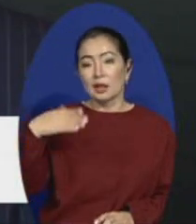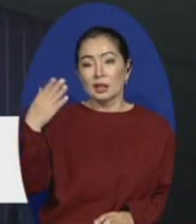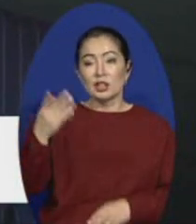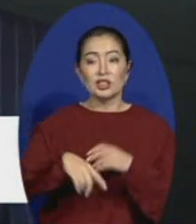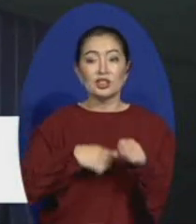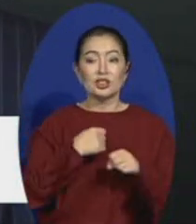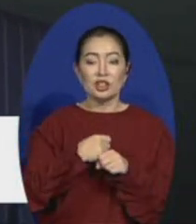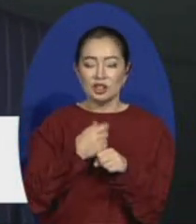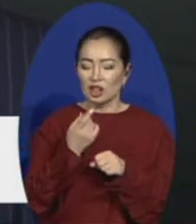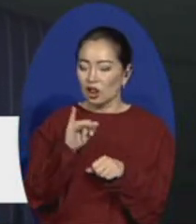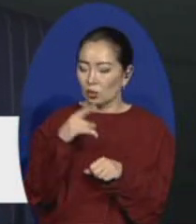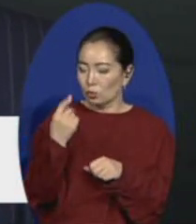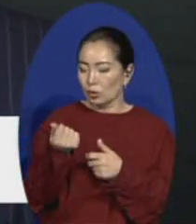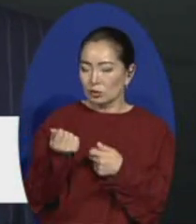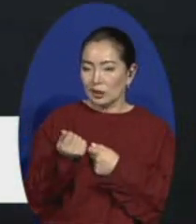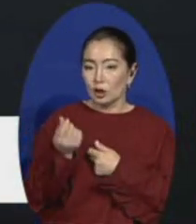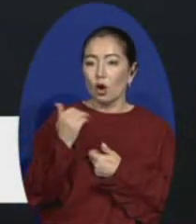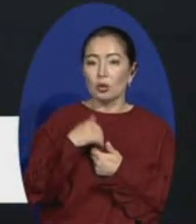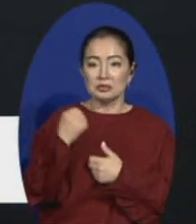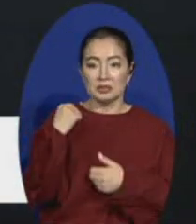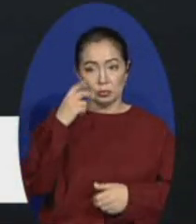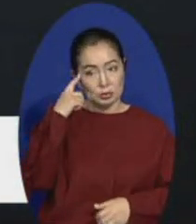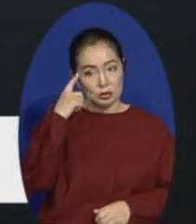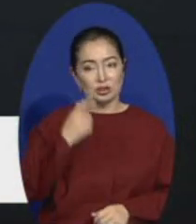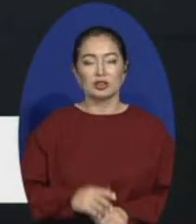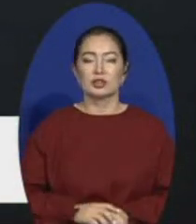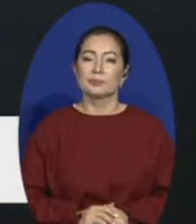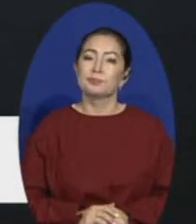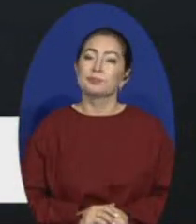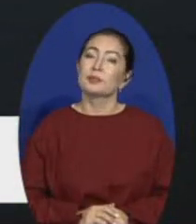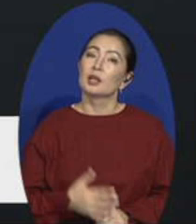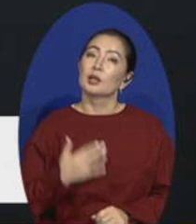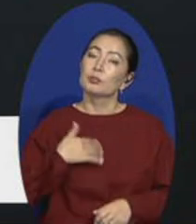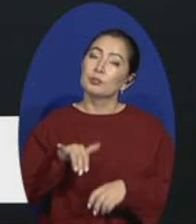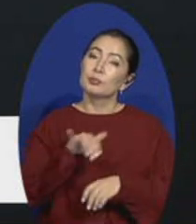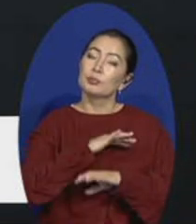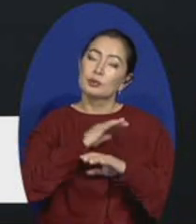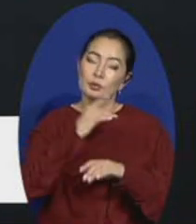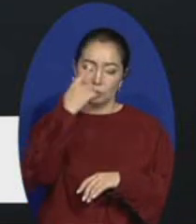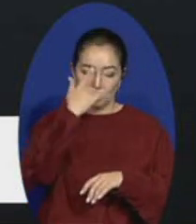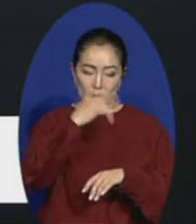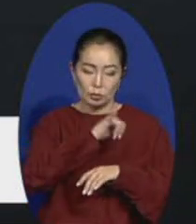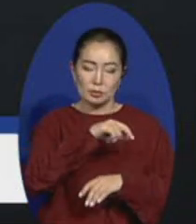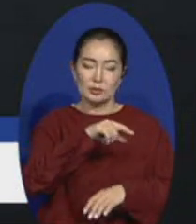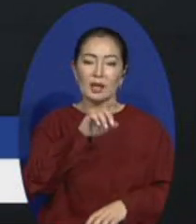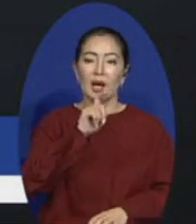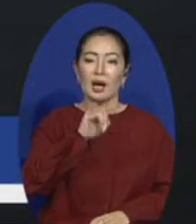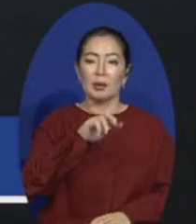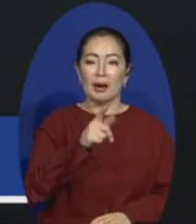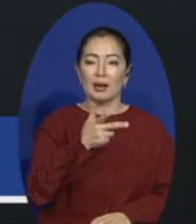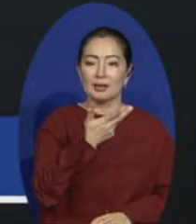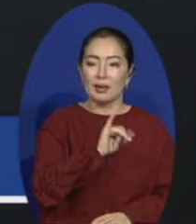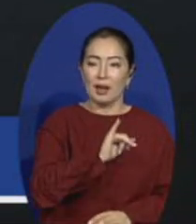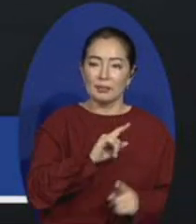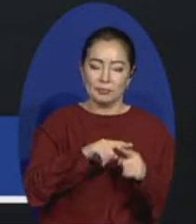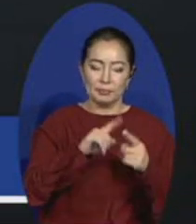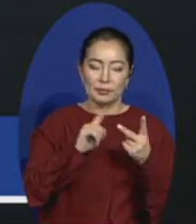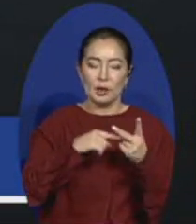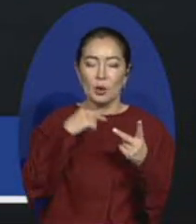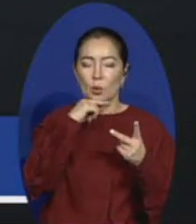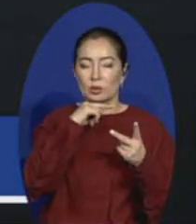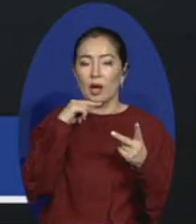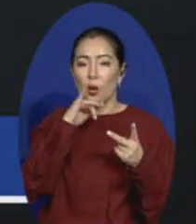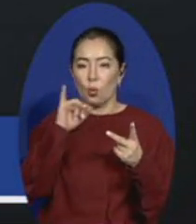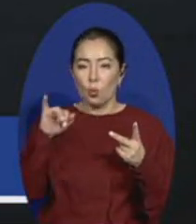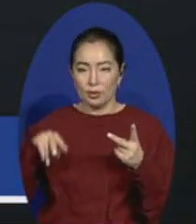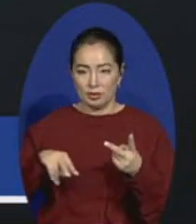гэж бодож байна. За бид бүхэн Монгол улсад харамгтай улаан уул зэрэг хоёр төсөл хэрэгжүүлж байна. За өнөөдөр өглөө